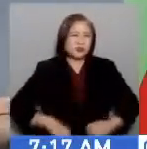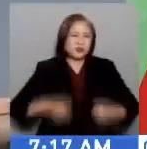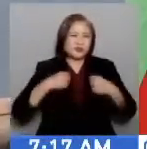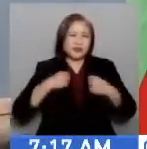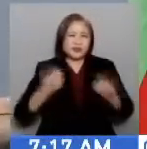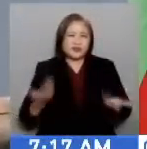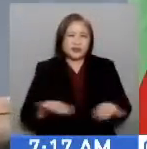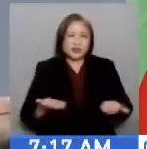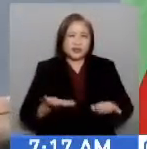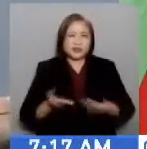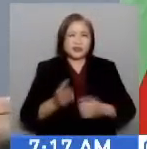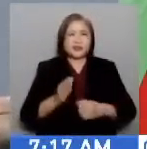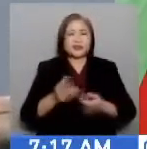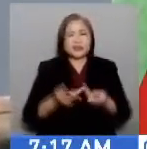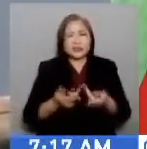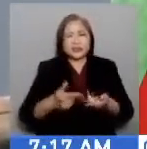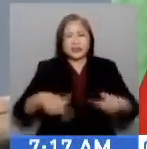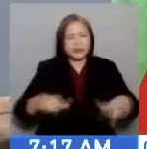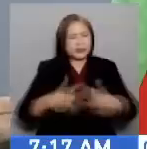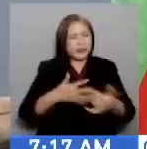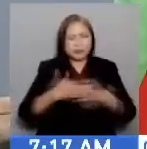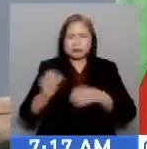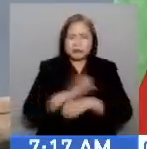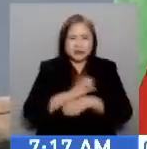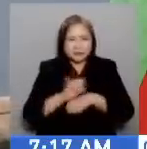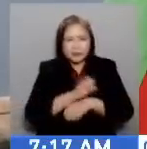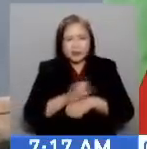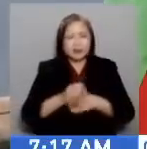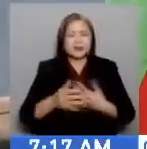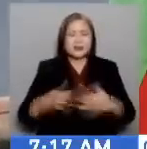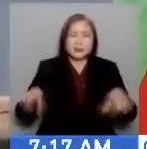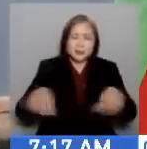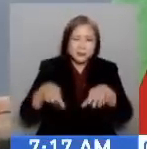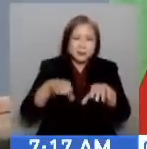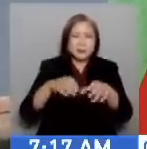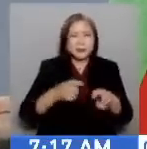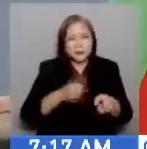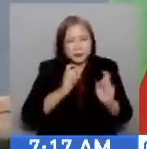mo. Hindi ka makapapag-aaral ng anak.